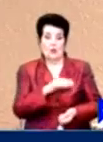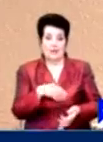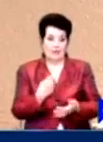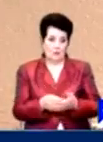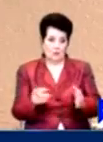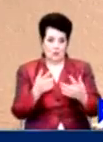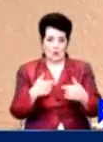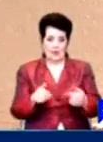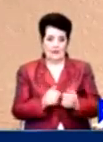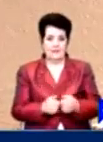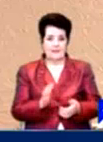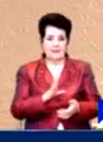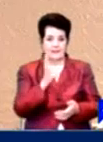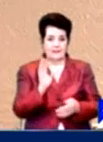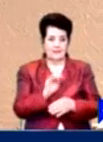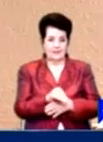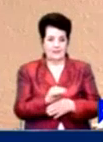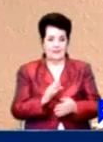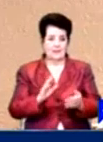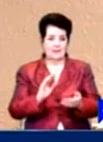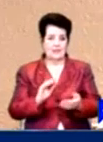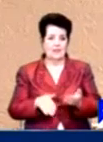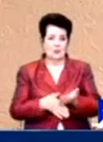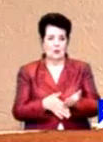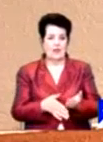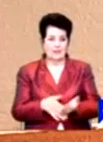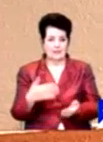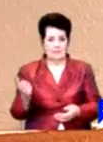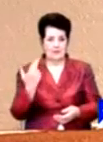pentru organizarea taberei sunt acoperite din donații de partea engleză.